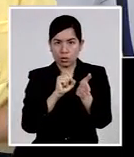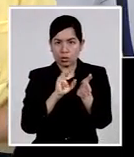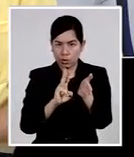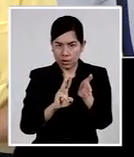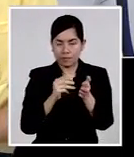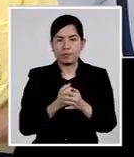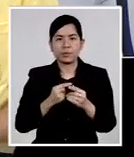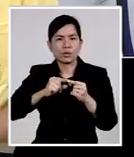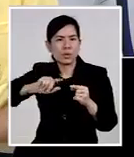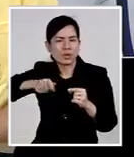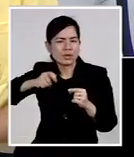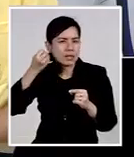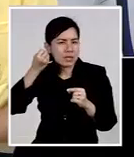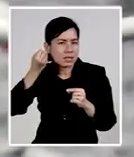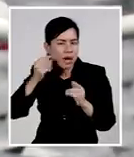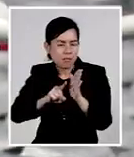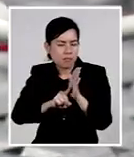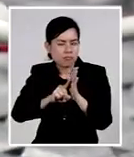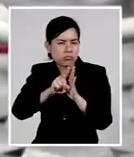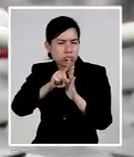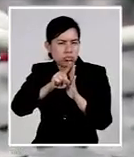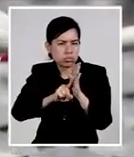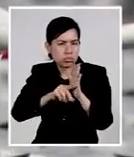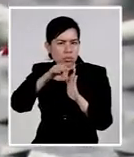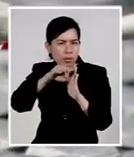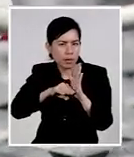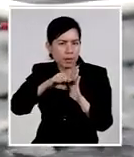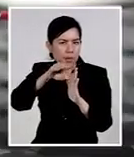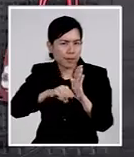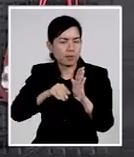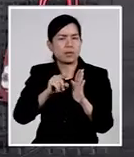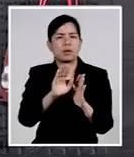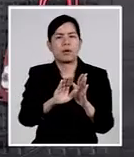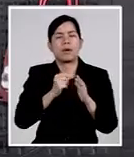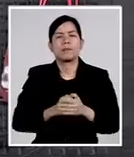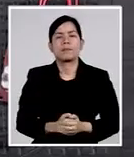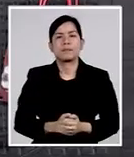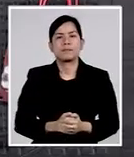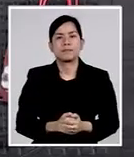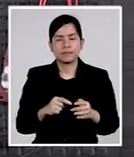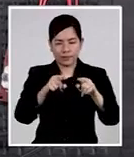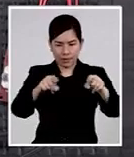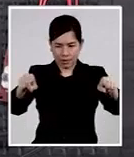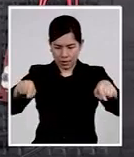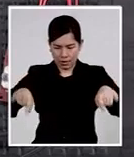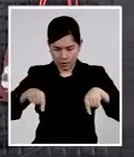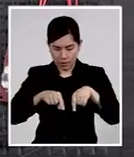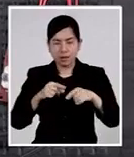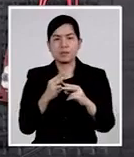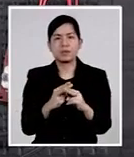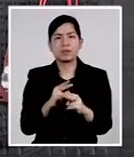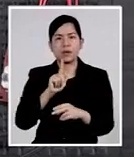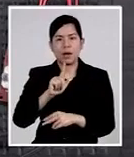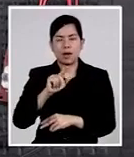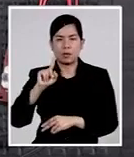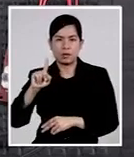อลลุ่มนะครับทั้งตัววอลลุ่มนะครับและก็ทั้งตัวLDRน